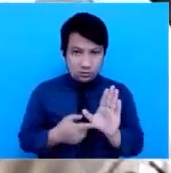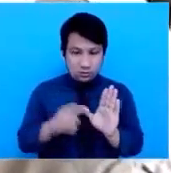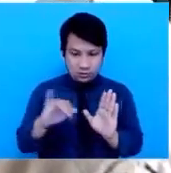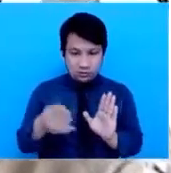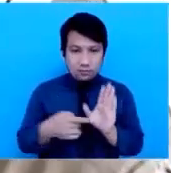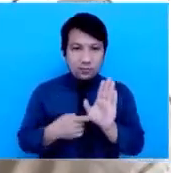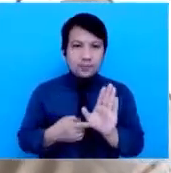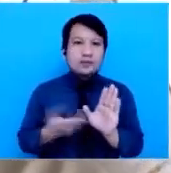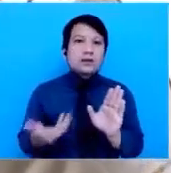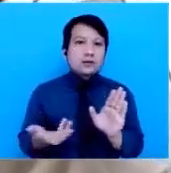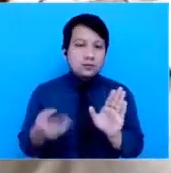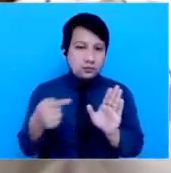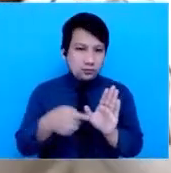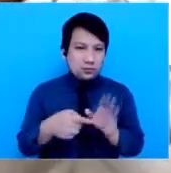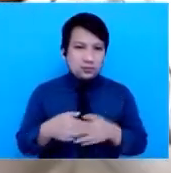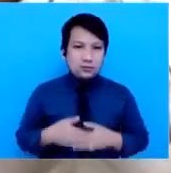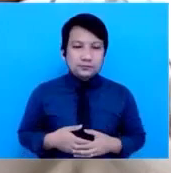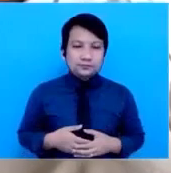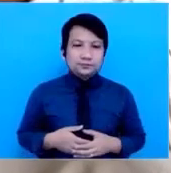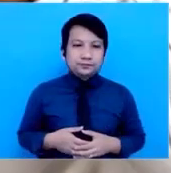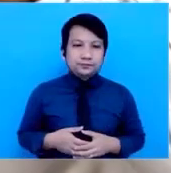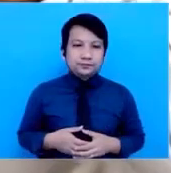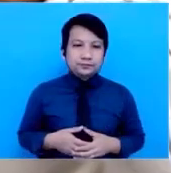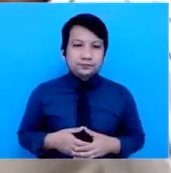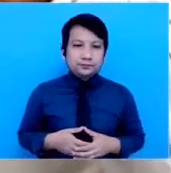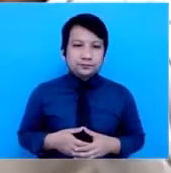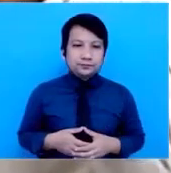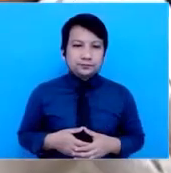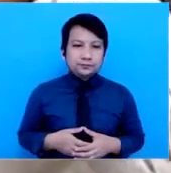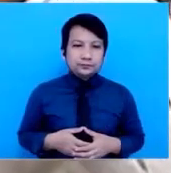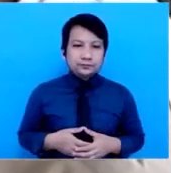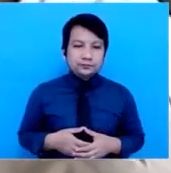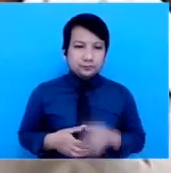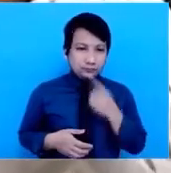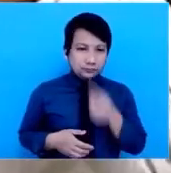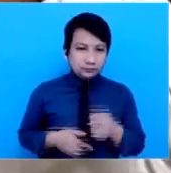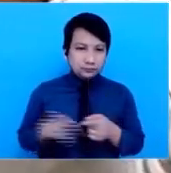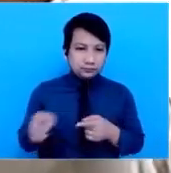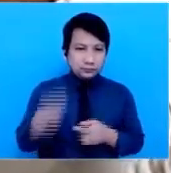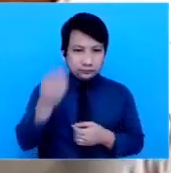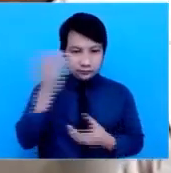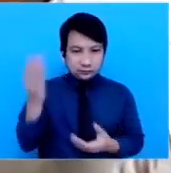mag-ano sa card ko. Hindi sila naniniwala.